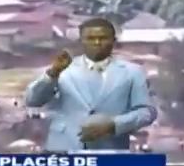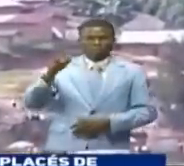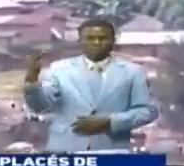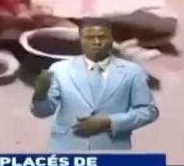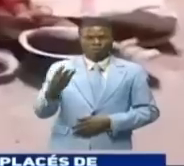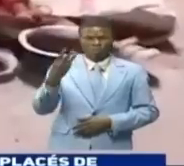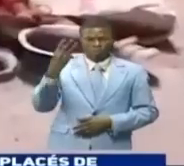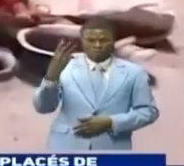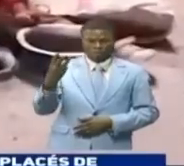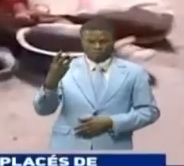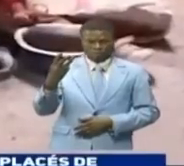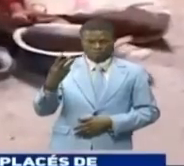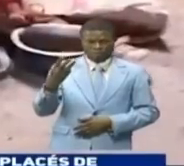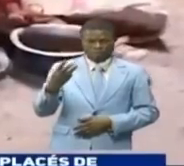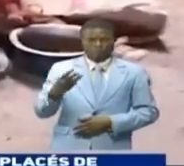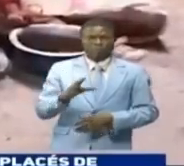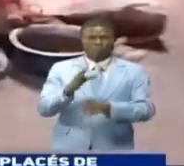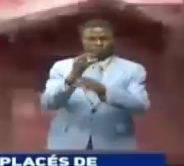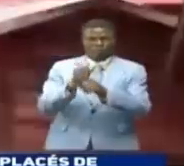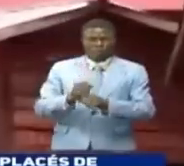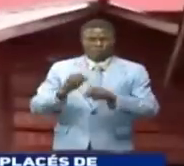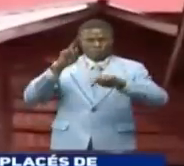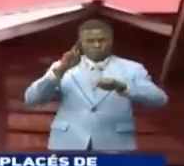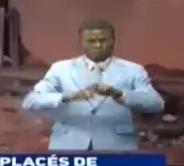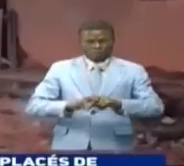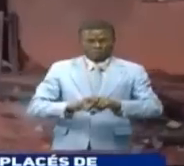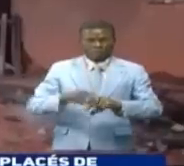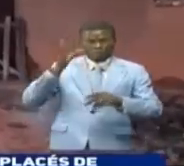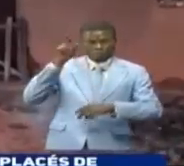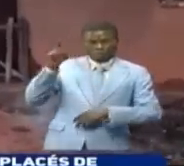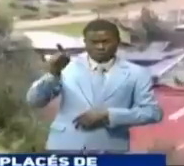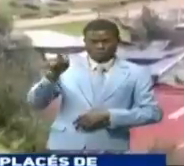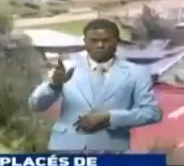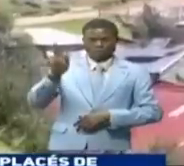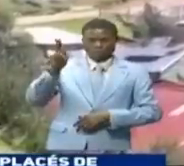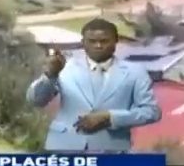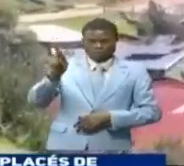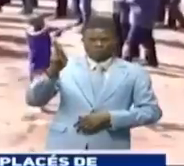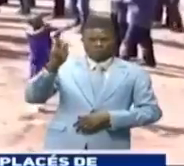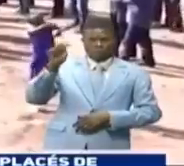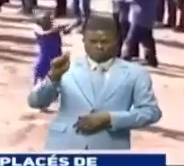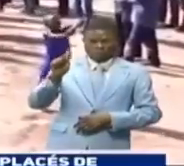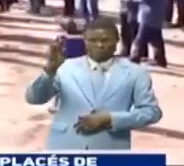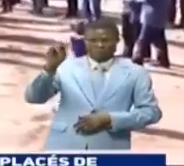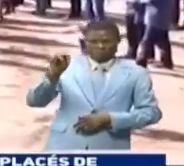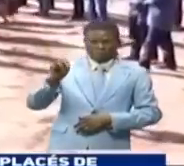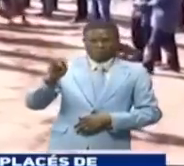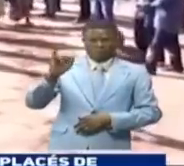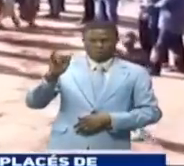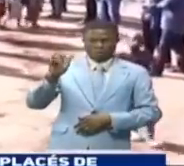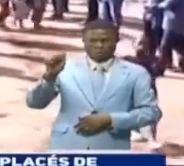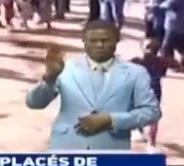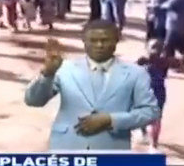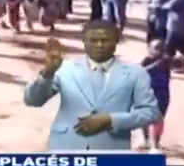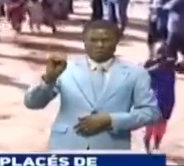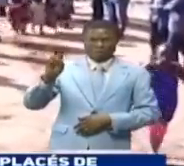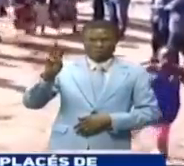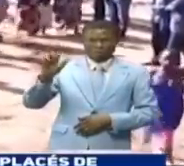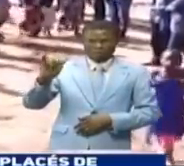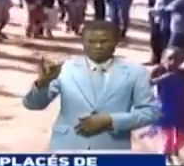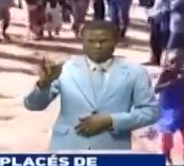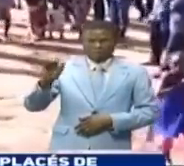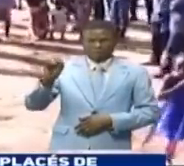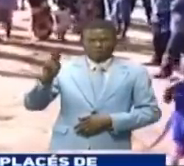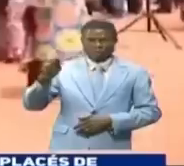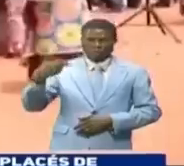Rutshuru. Ils ont trouvé refuge à Kanyabayonga, Kaina, Kirumba, Luofu, Bulotwa, au sud du territoire